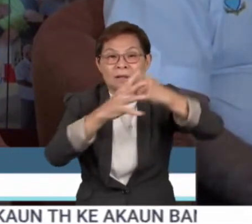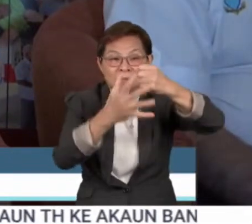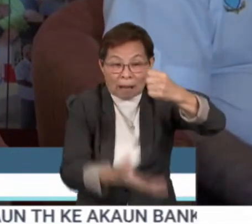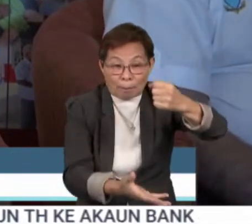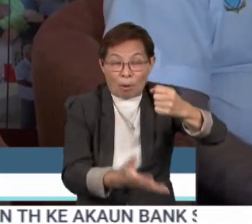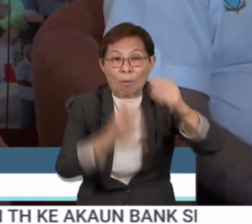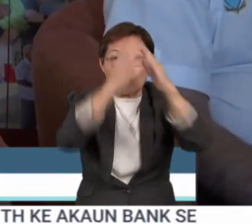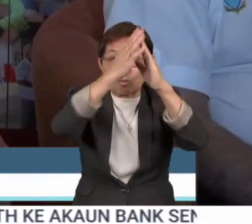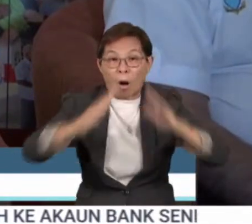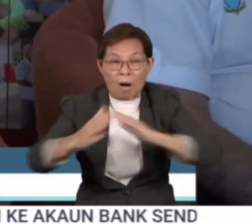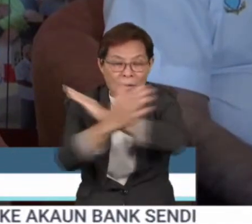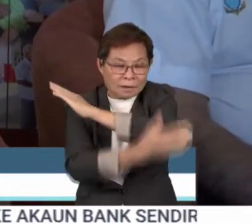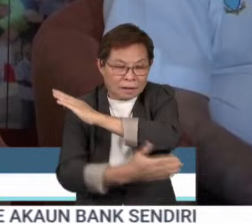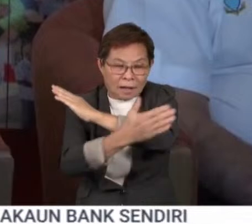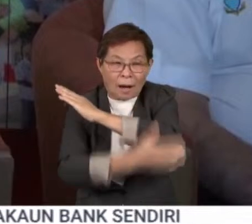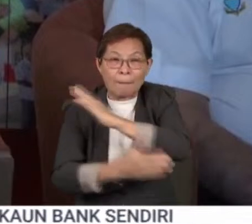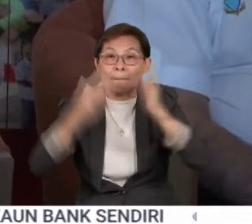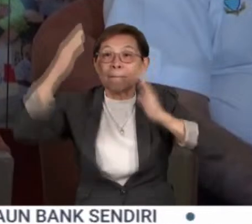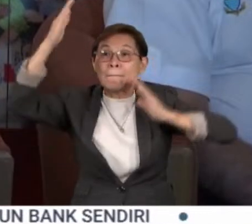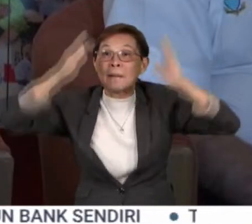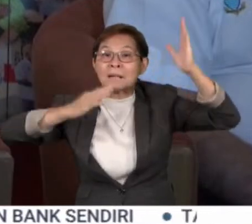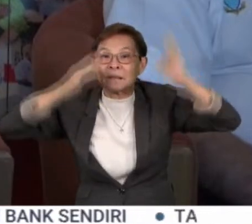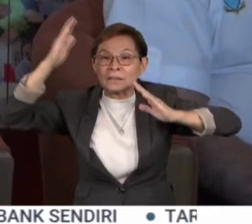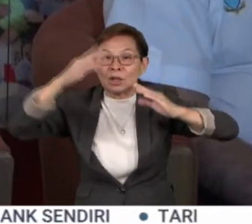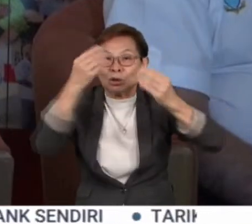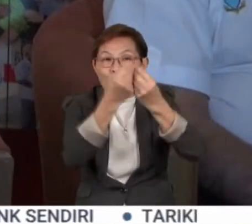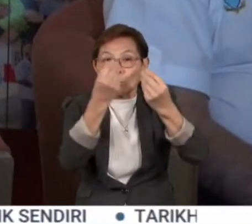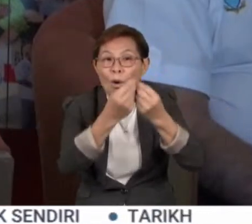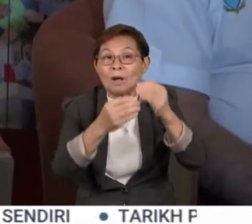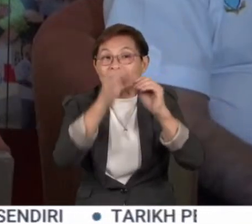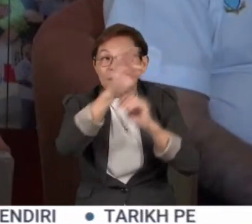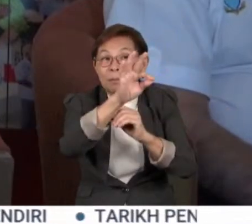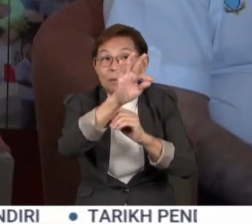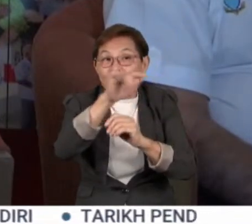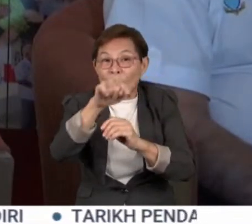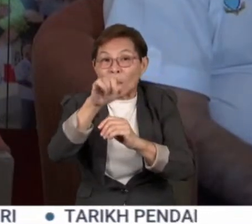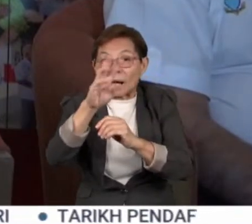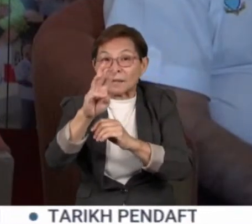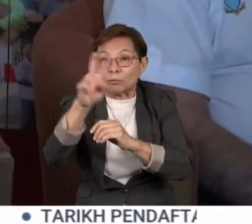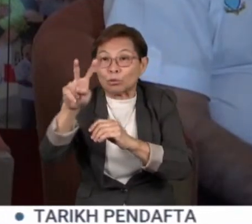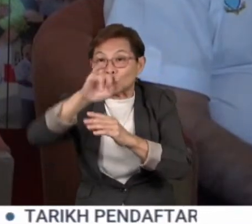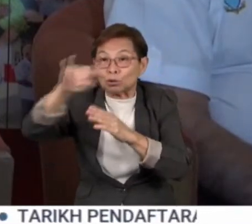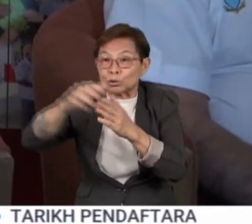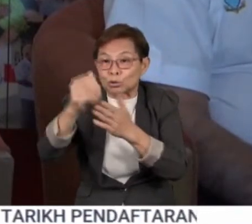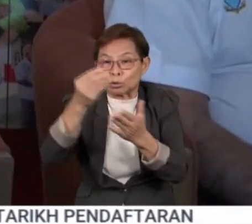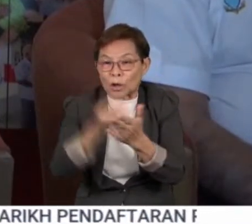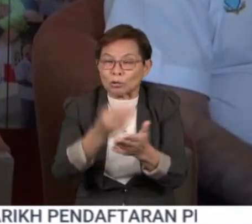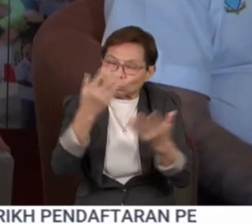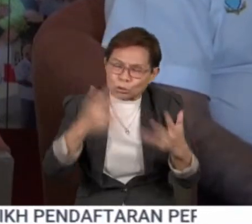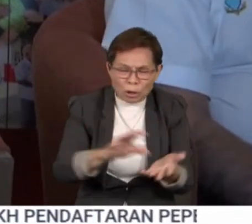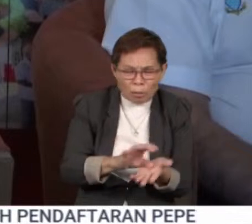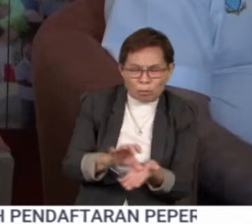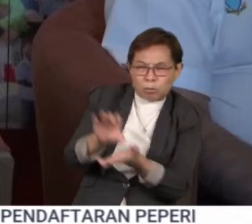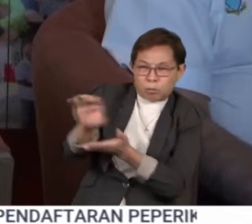Perumahan Penyelenggaraan Perumahan Malaysia. Jumlah 9.62 juta telah